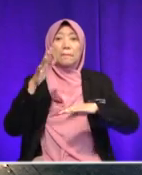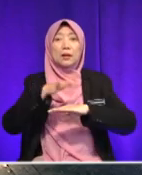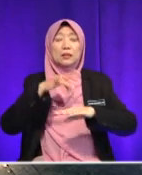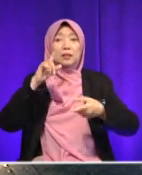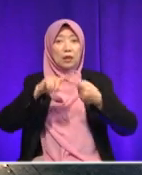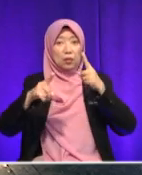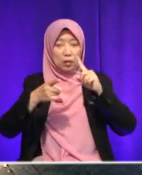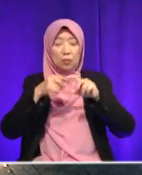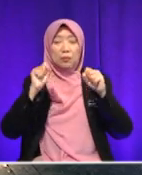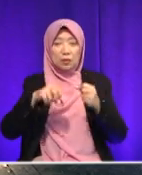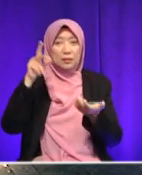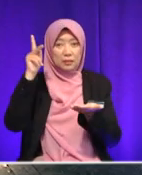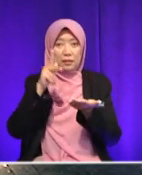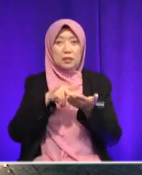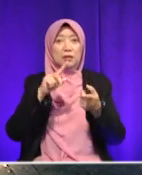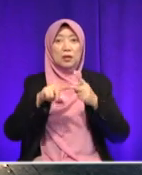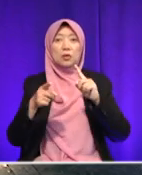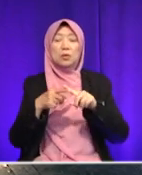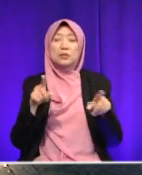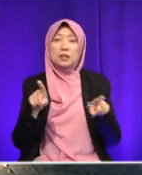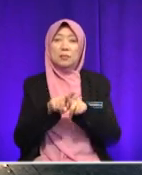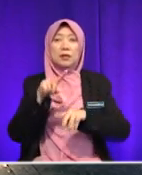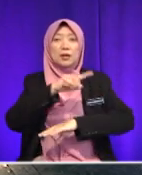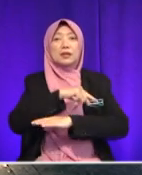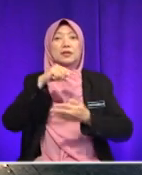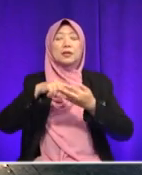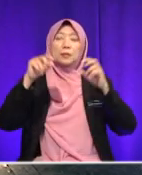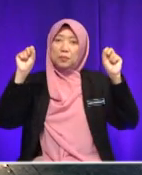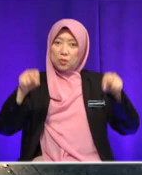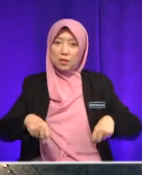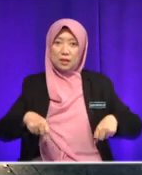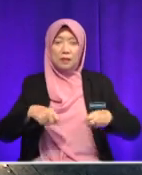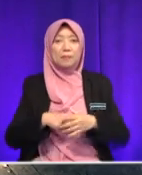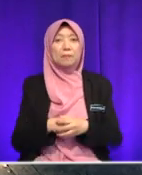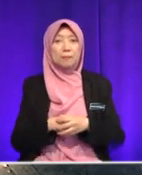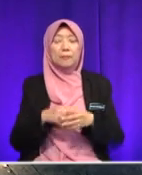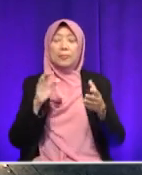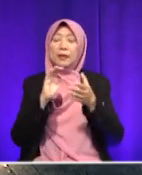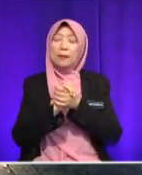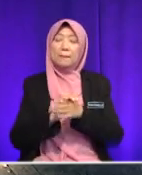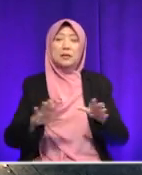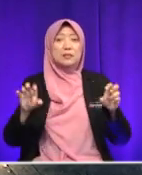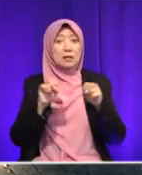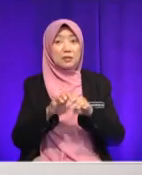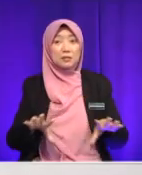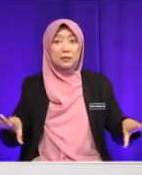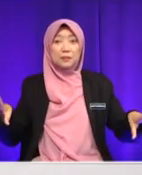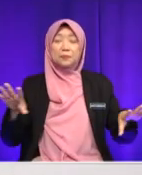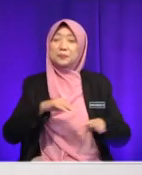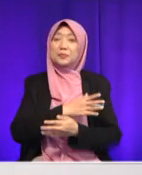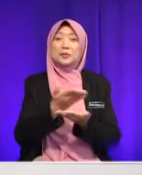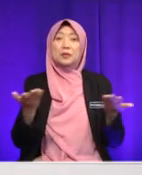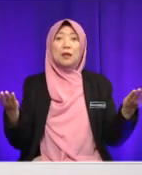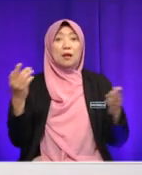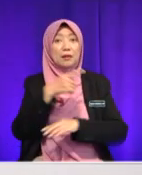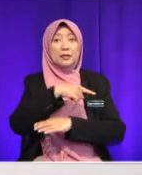Boleh cikgu perkenalkan siapa yang ada dengan kita pada hari ini? Boleh, boleh. Okey, selamat sejahtera pada semua. Hari ini ada 4